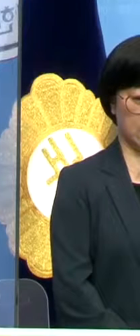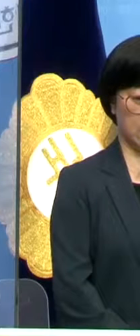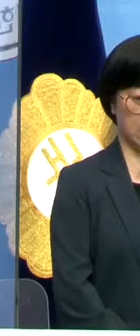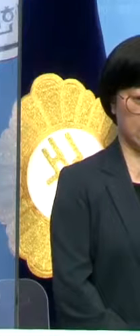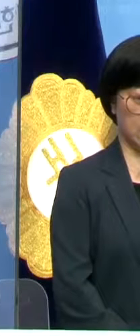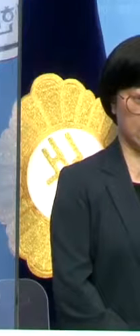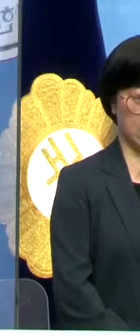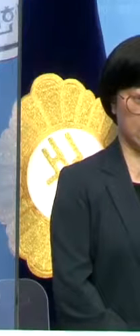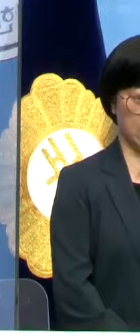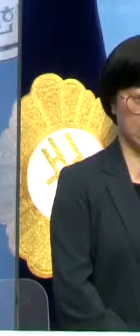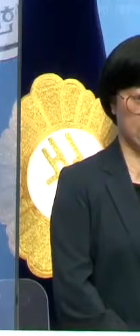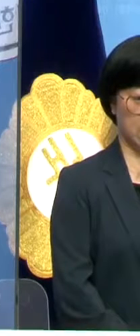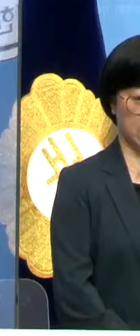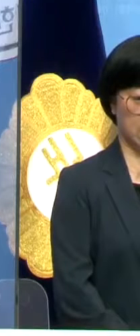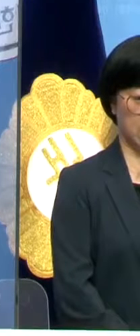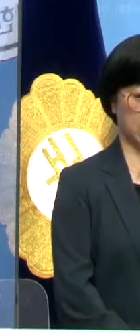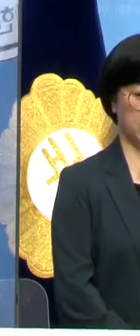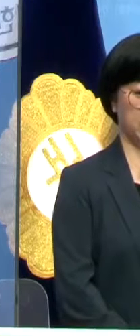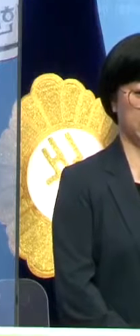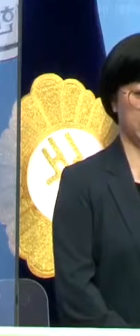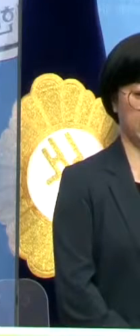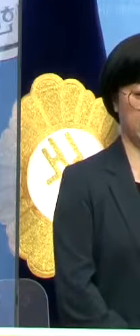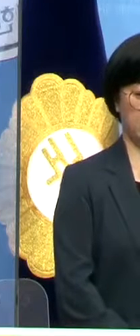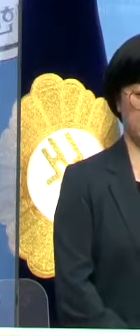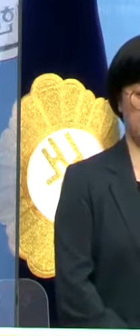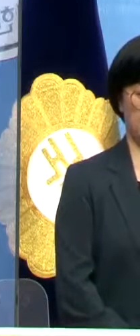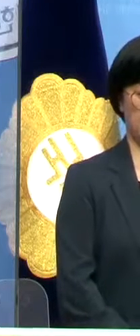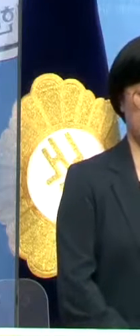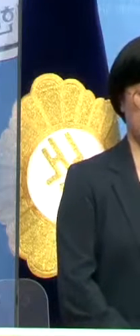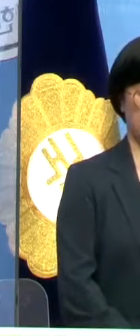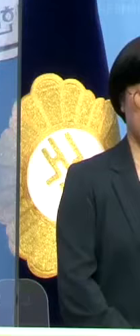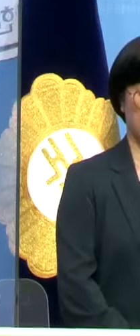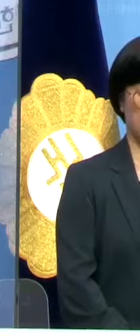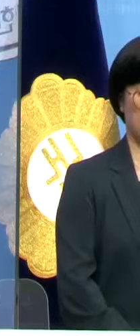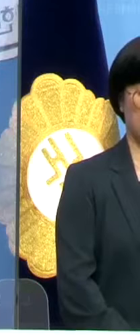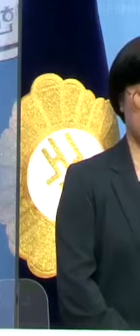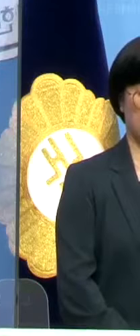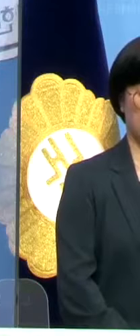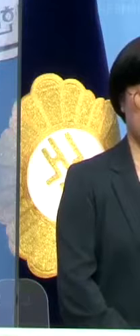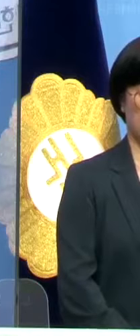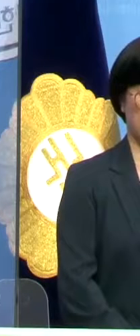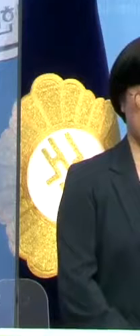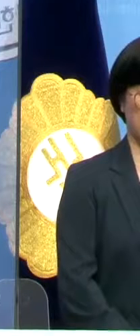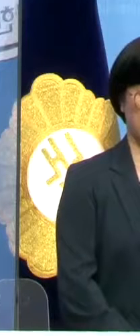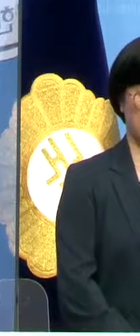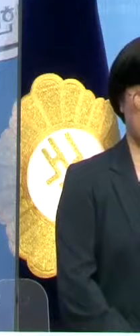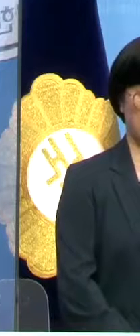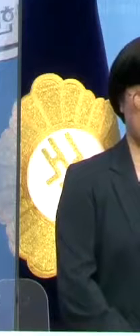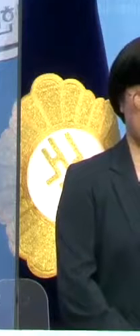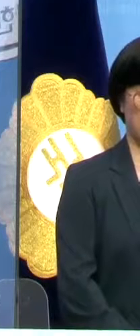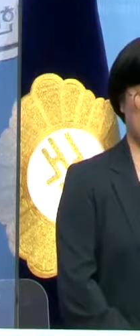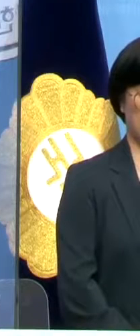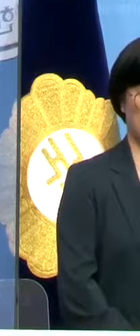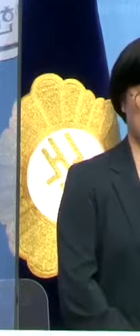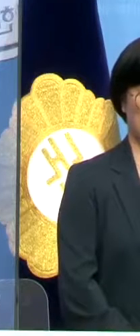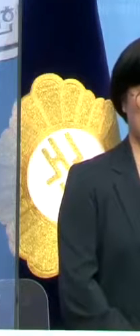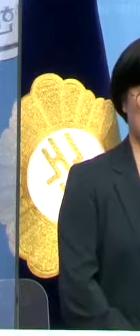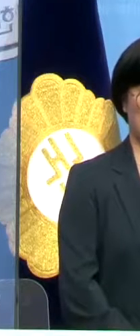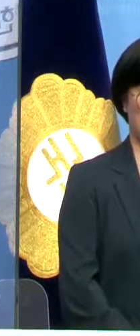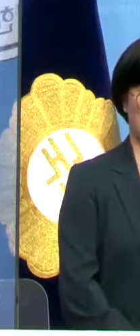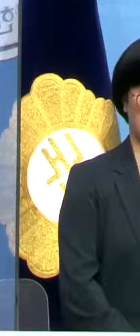ost feet is into of to date ios